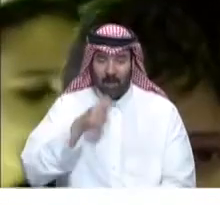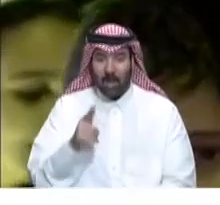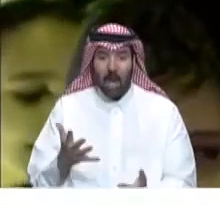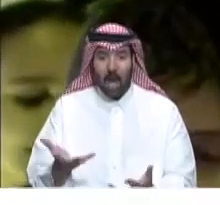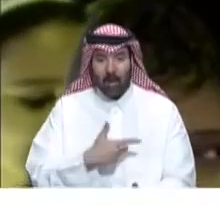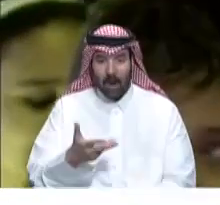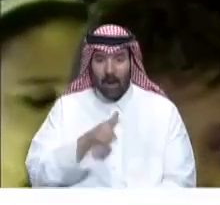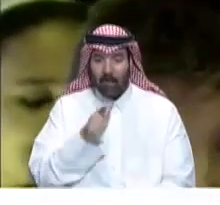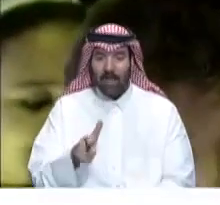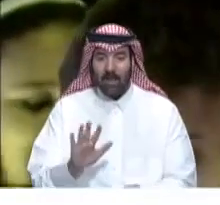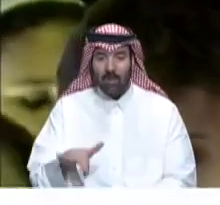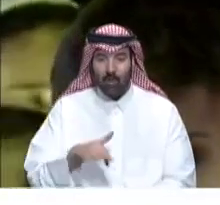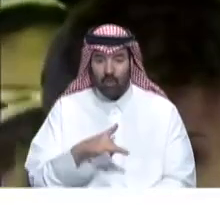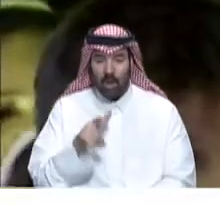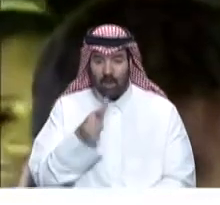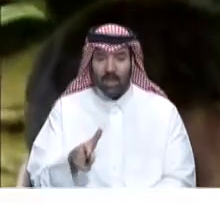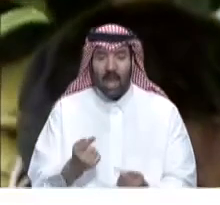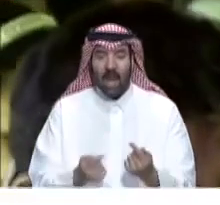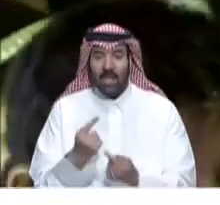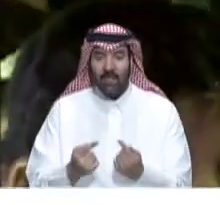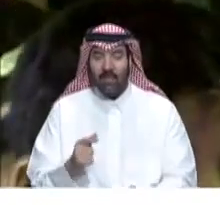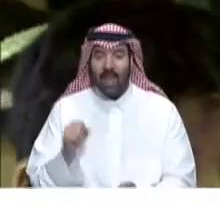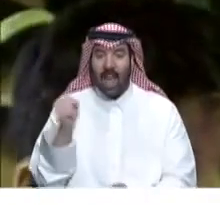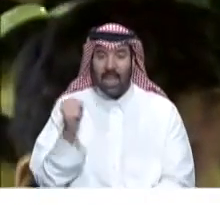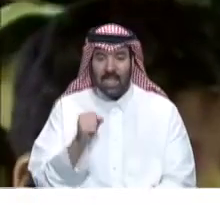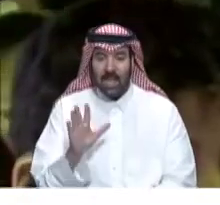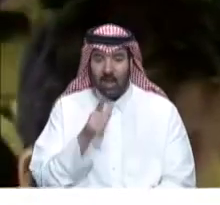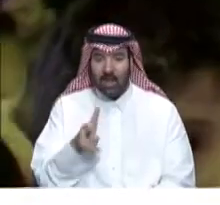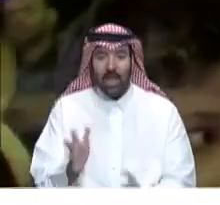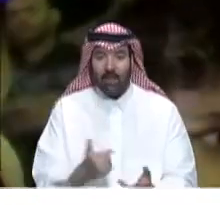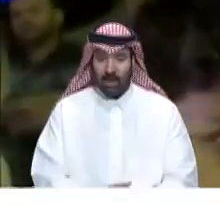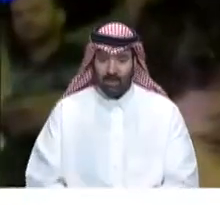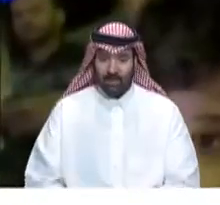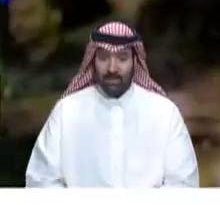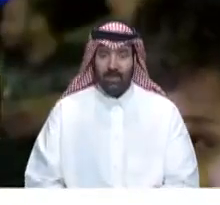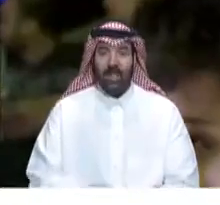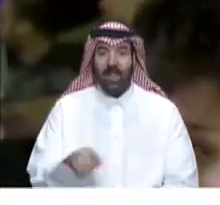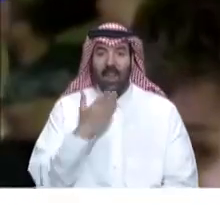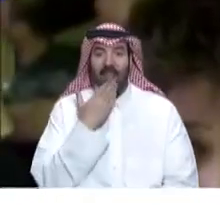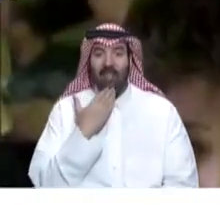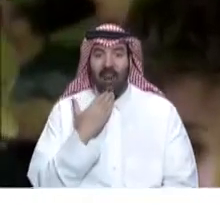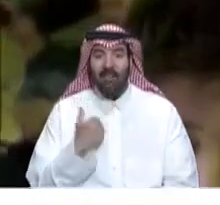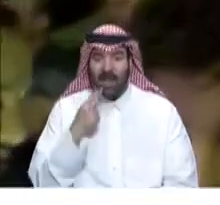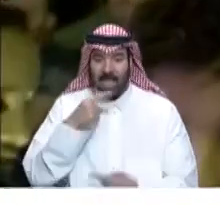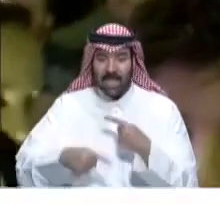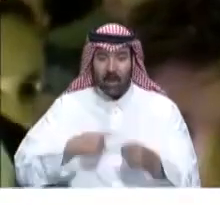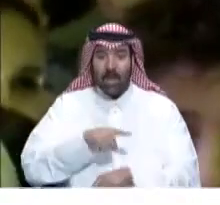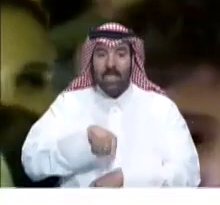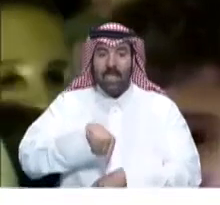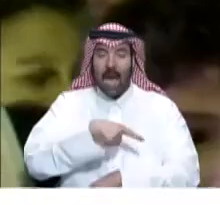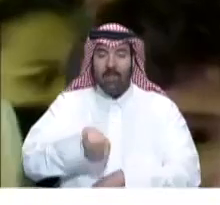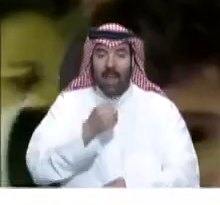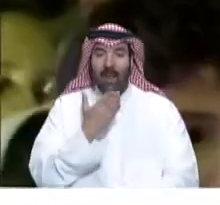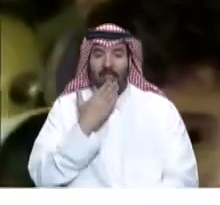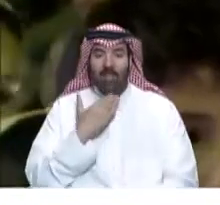الأعداد الكبيرة من الزوار التي تشهدها الحدائق في هذه الفعاليات خلال موسم العيد؟ النظافة على مدار الساعة في حدائق